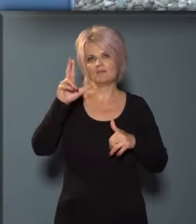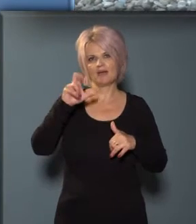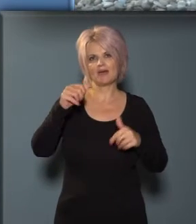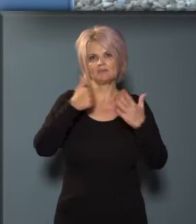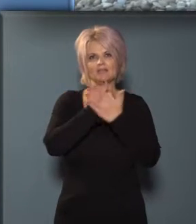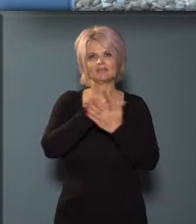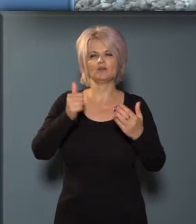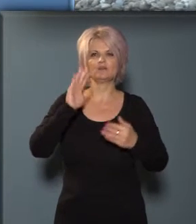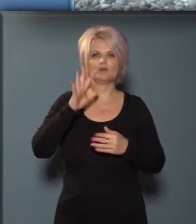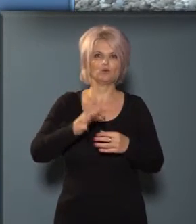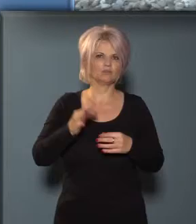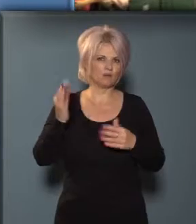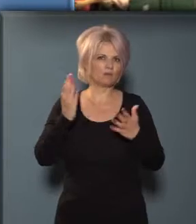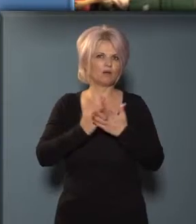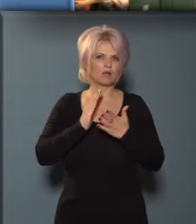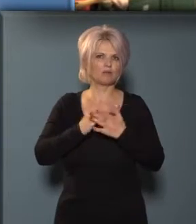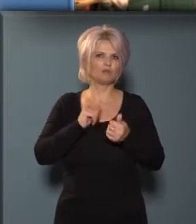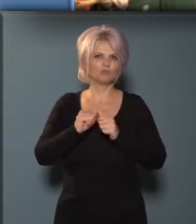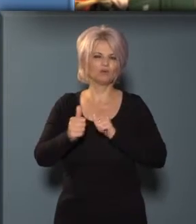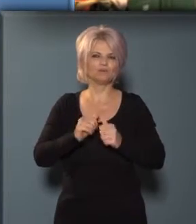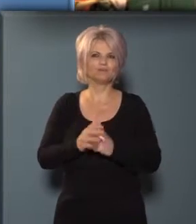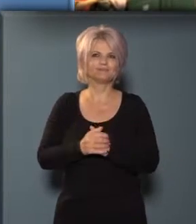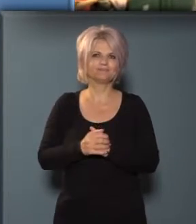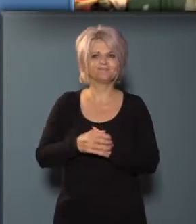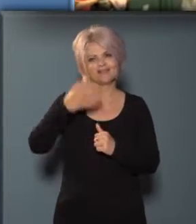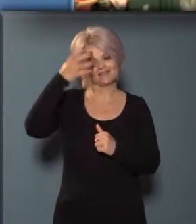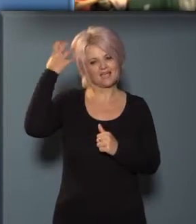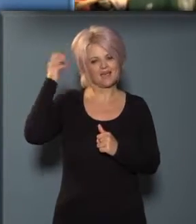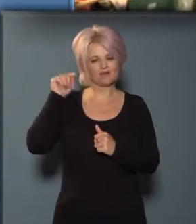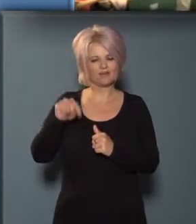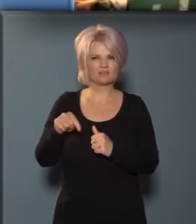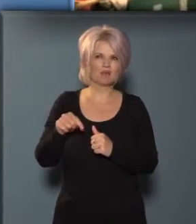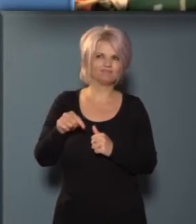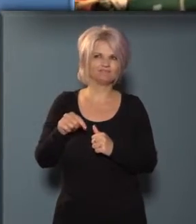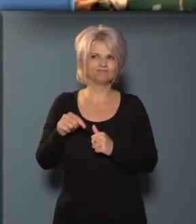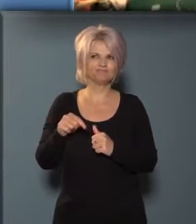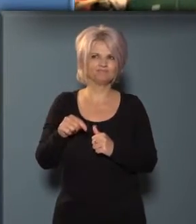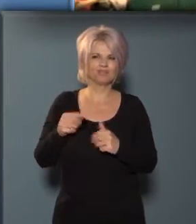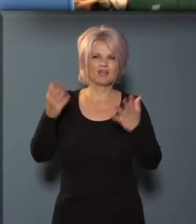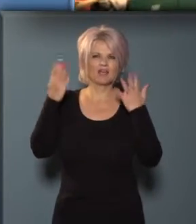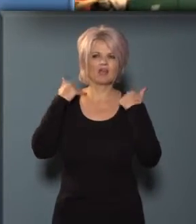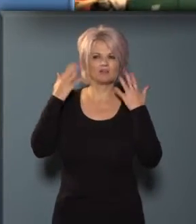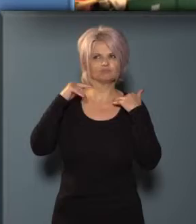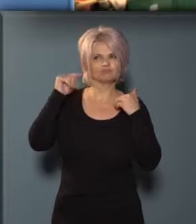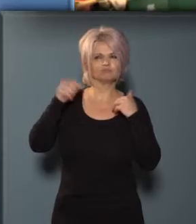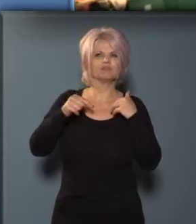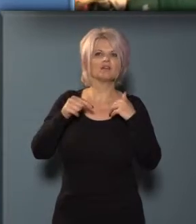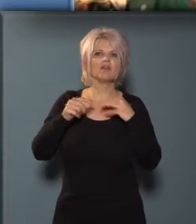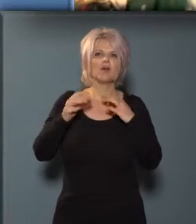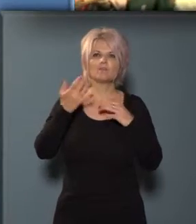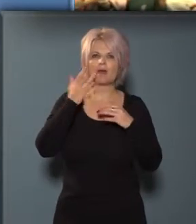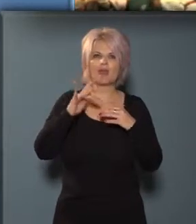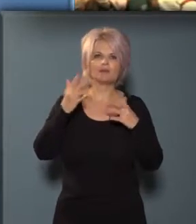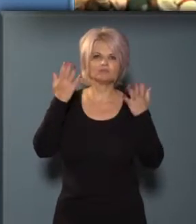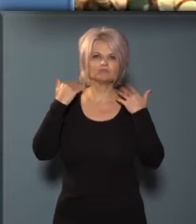365 napjában alkalmas a sportolásra. Ugye nyáron azért ez a légtér az eléggé felmelegszik, de